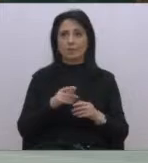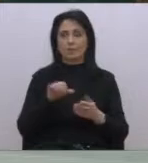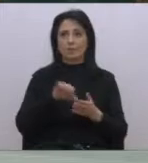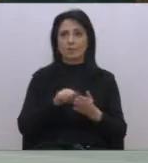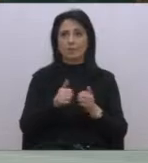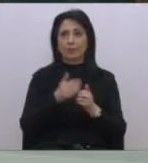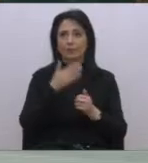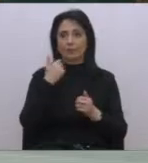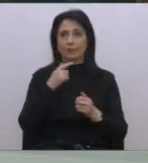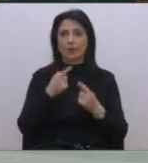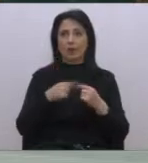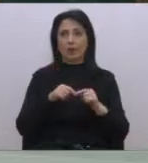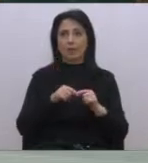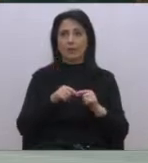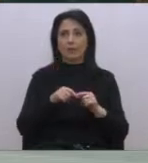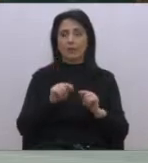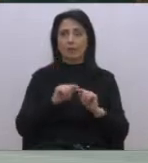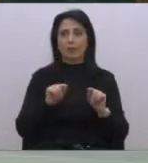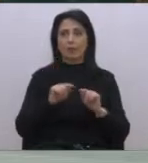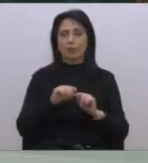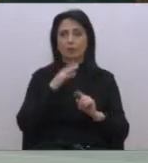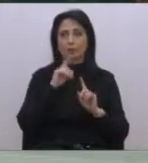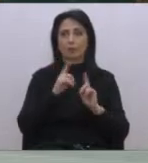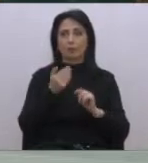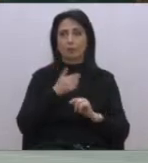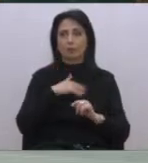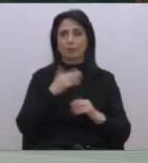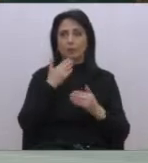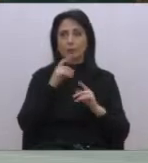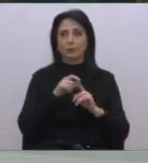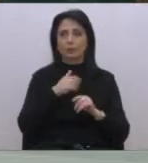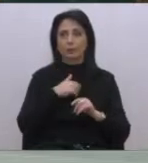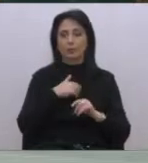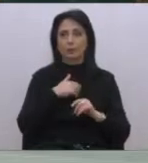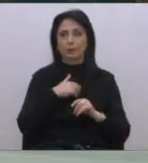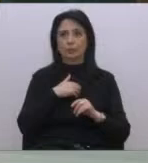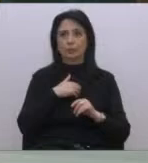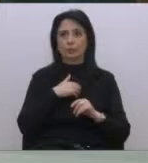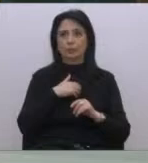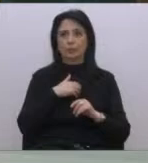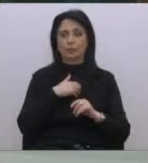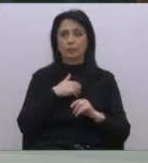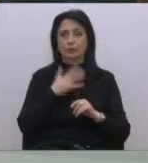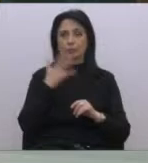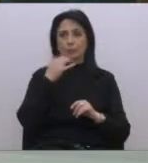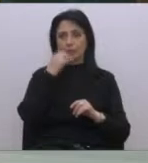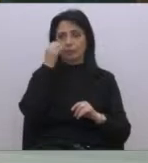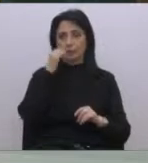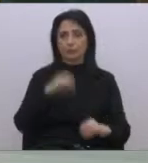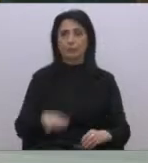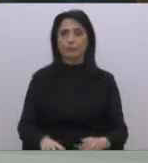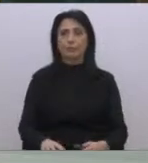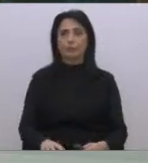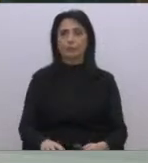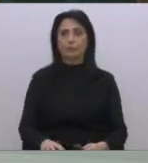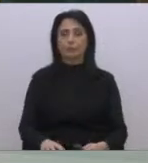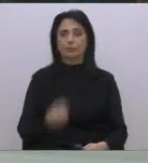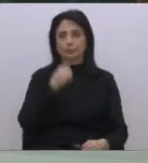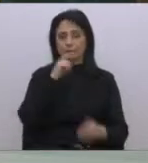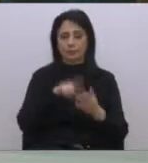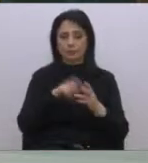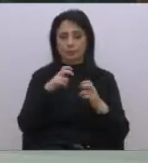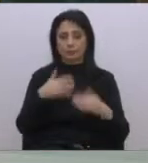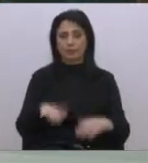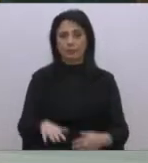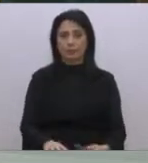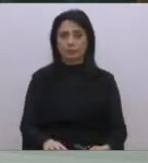musla, comiteteps, opoziția sunarisul, arsus, da sunt ce tot absurd. Didi madruba. Adlob, s-a vitri